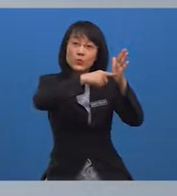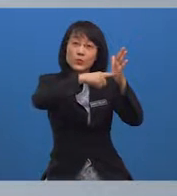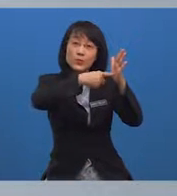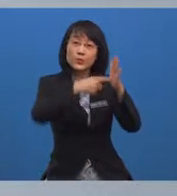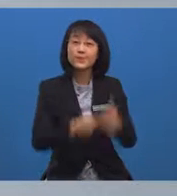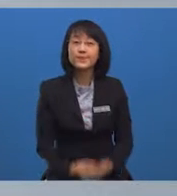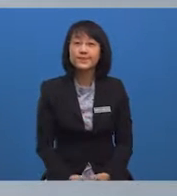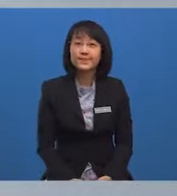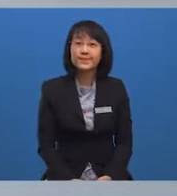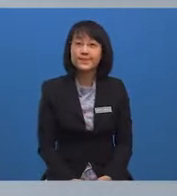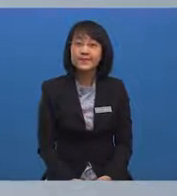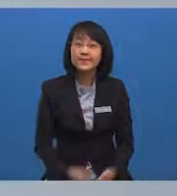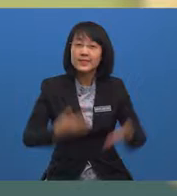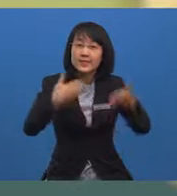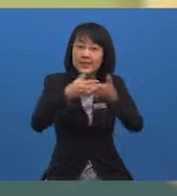Kita dekatkan pada itu.